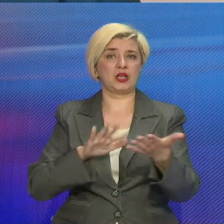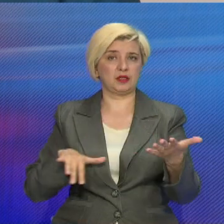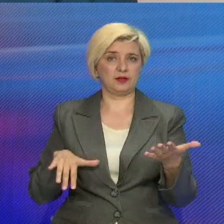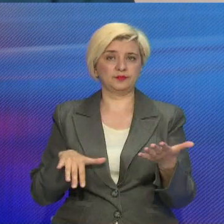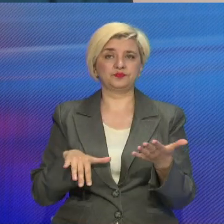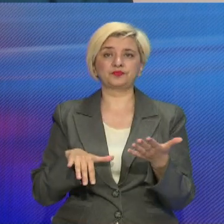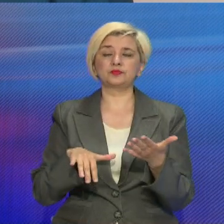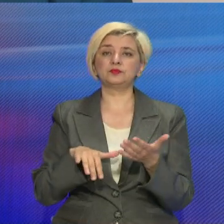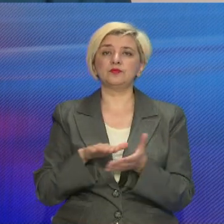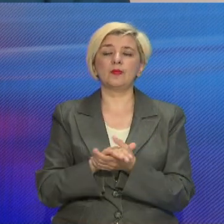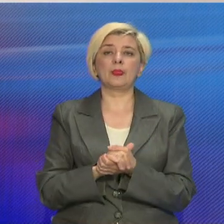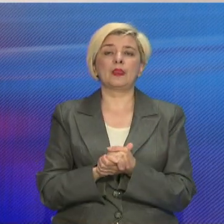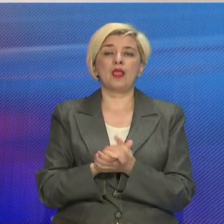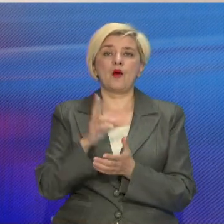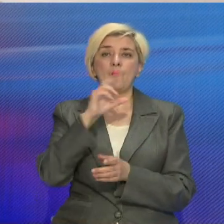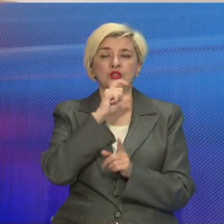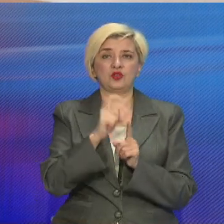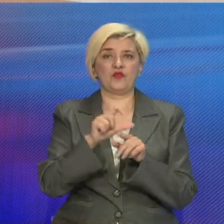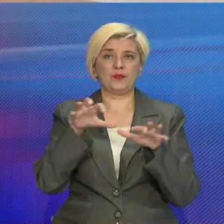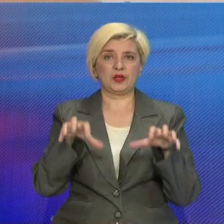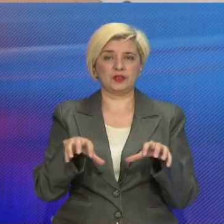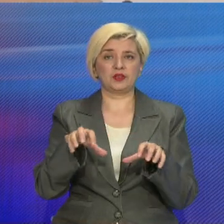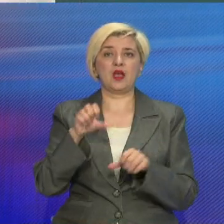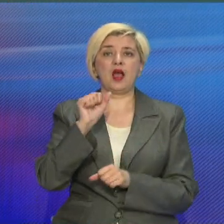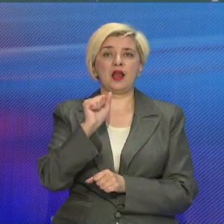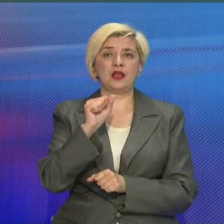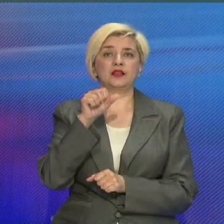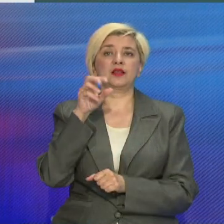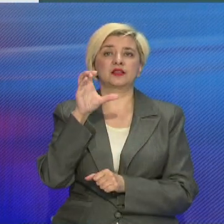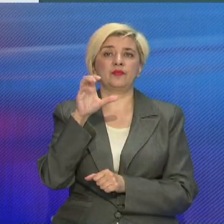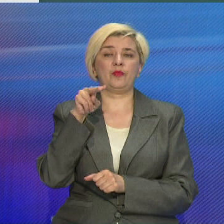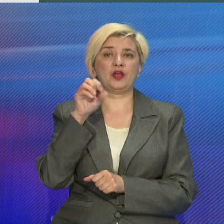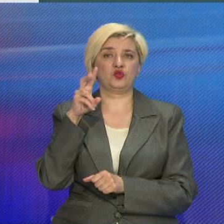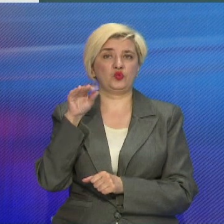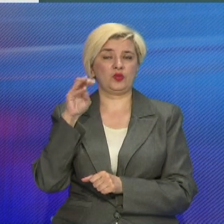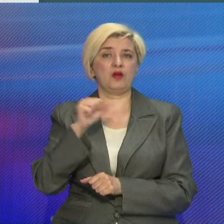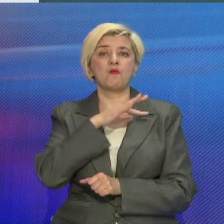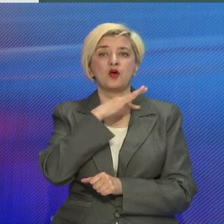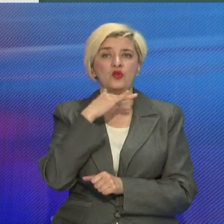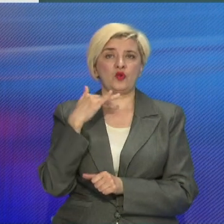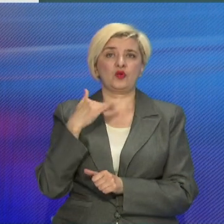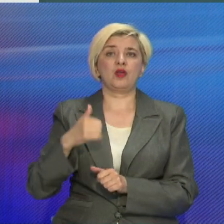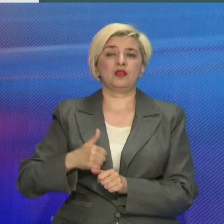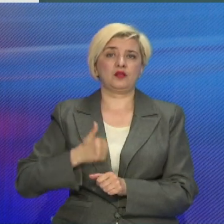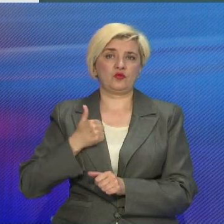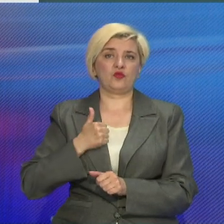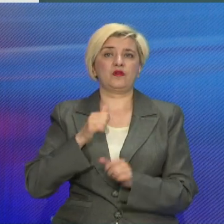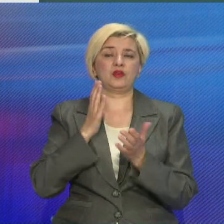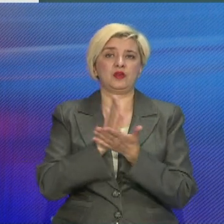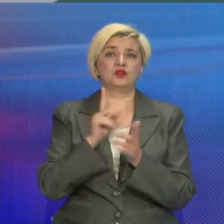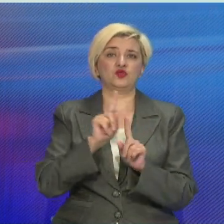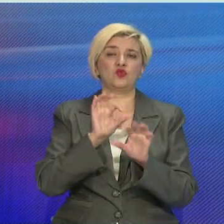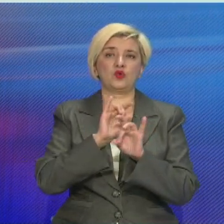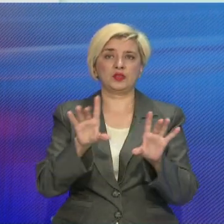старшини Гродинского областного совета депутатов Алены Пасюты, еще многим достойным молодым белорусам есть что рассказать.